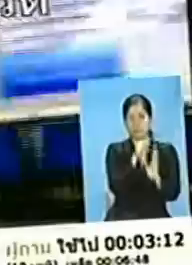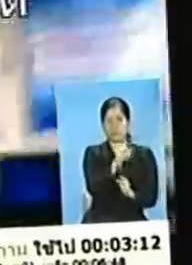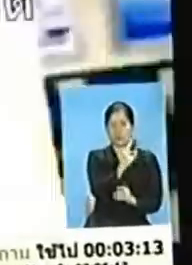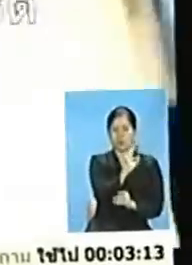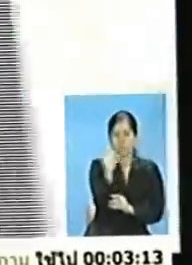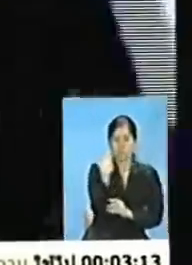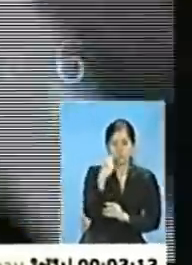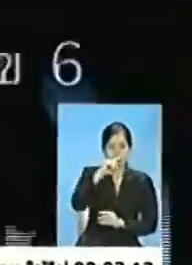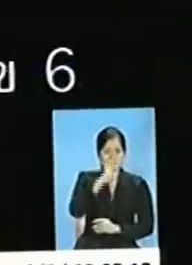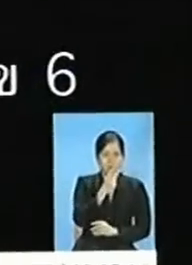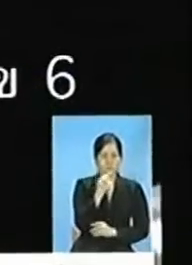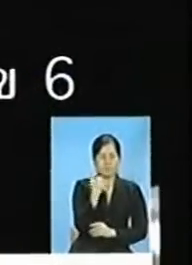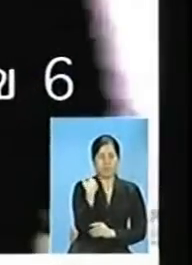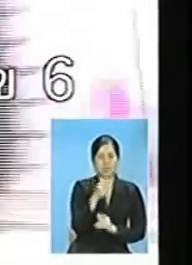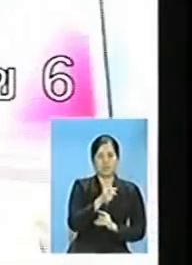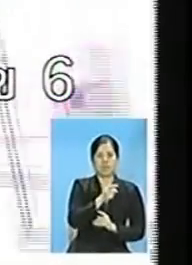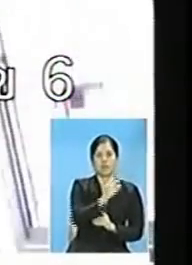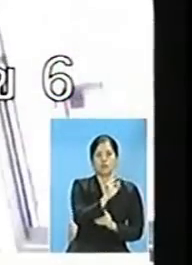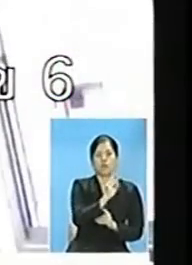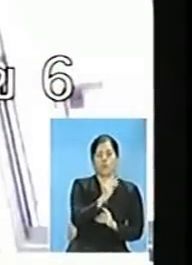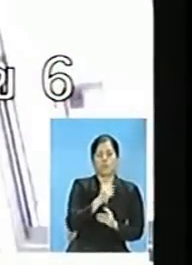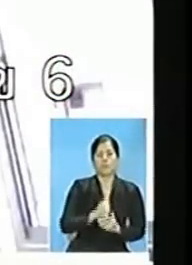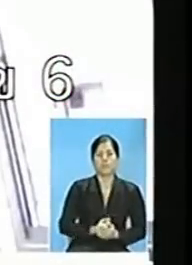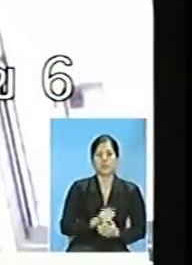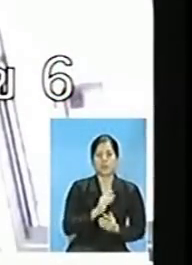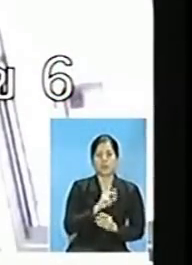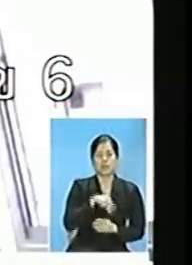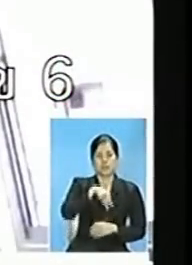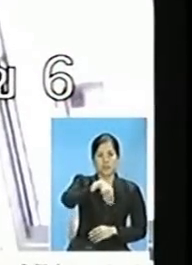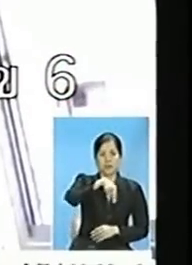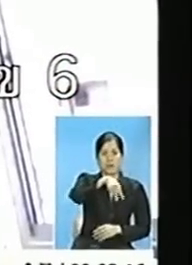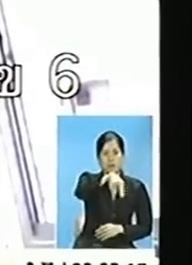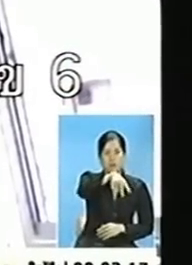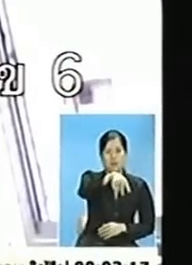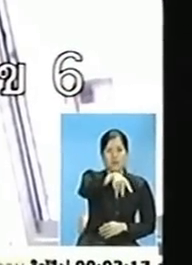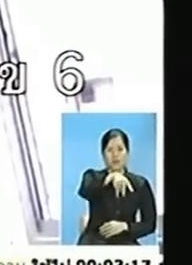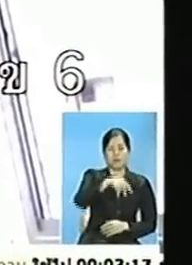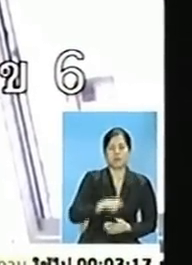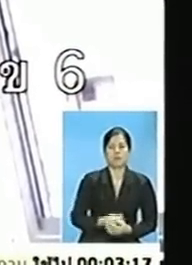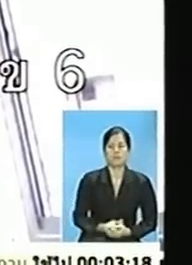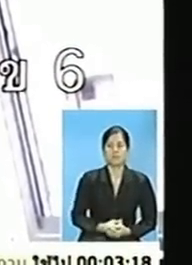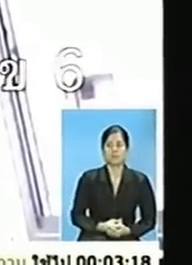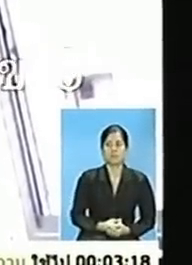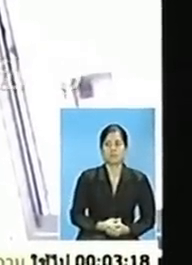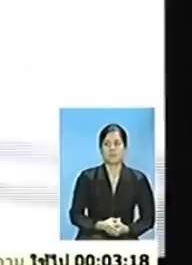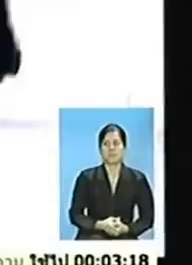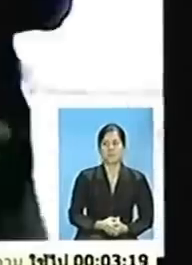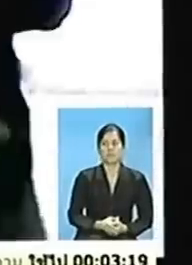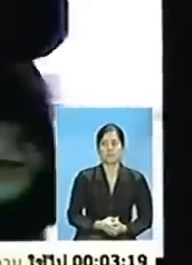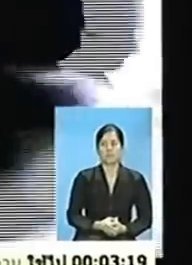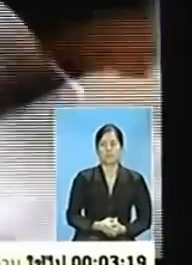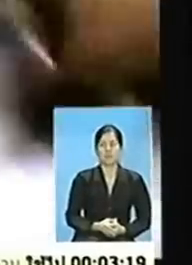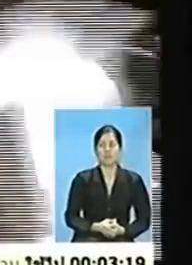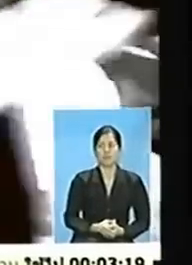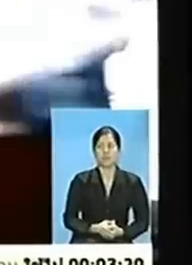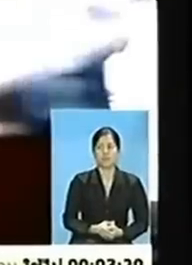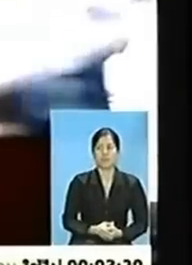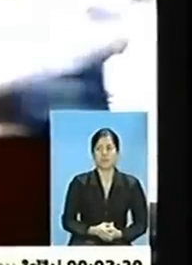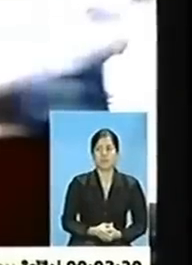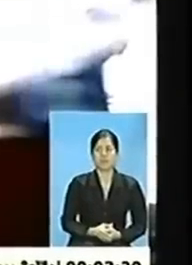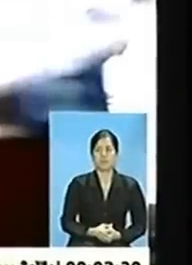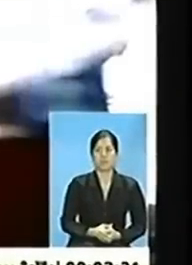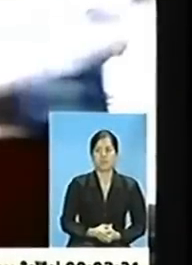รอบ2เข้าช่อง6 เดินเข้าไป แฟสต์แท็กครับอีซี่พาสผ่านเลย